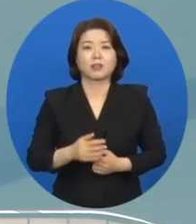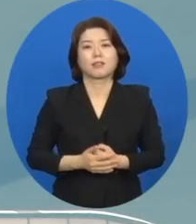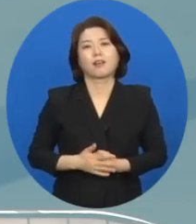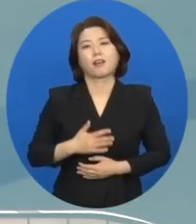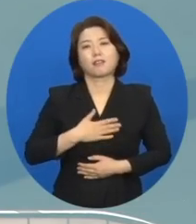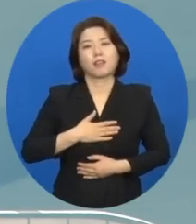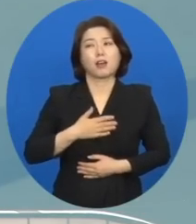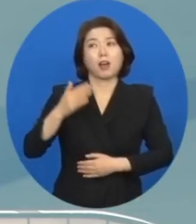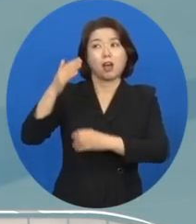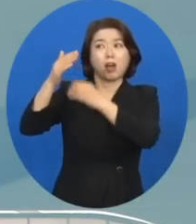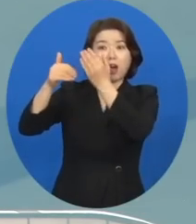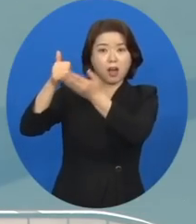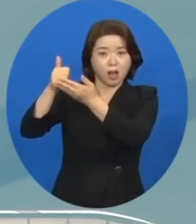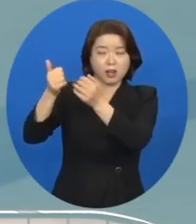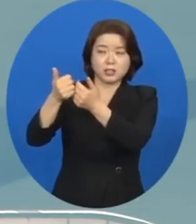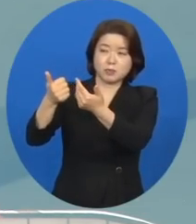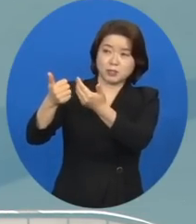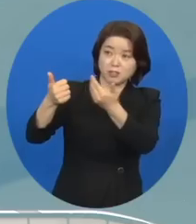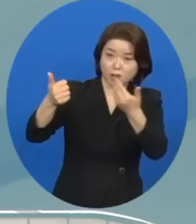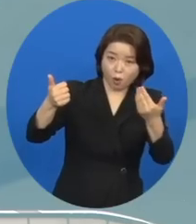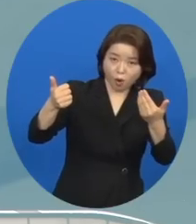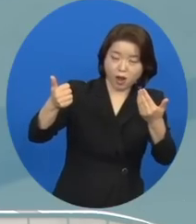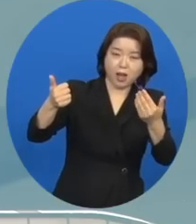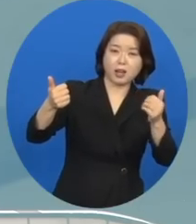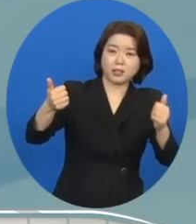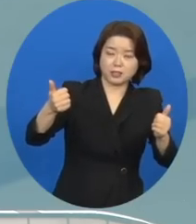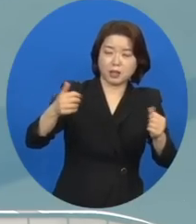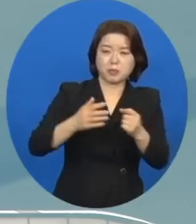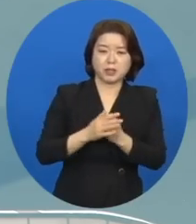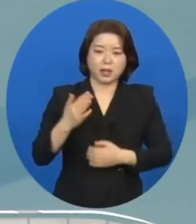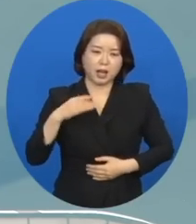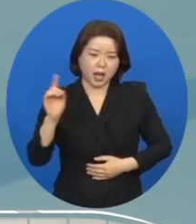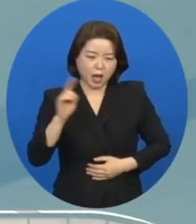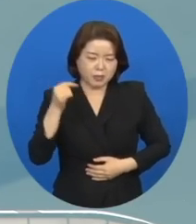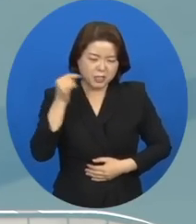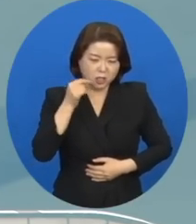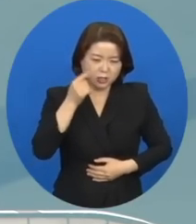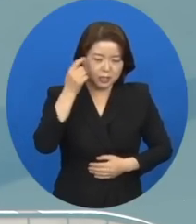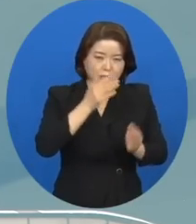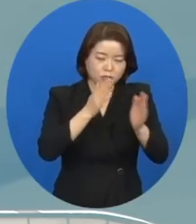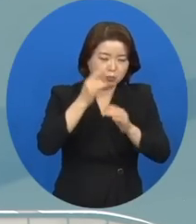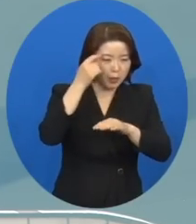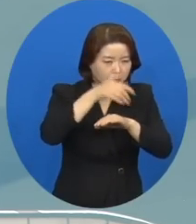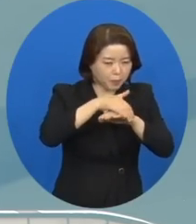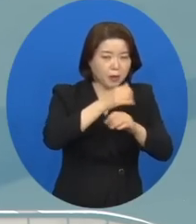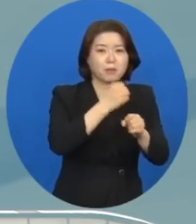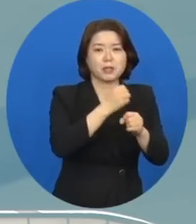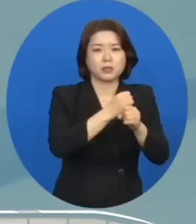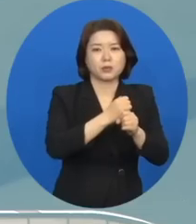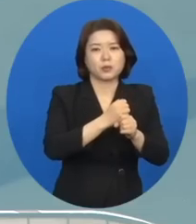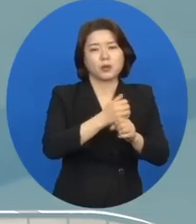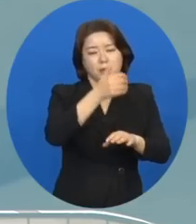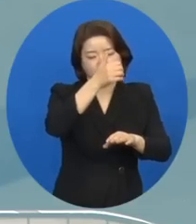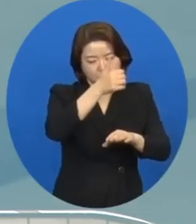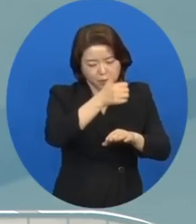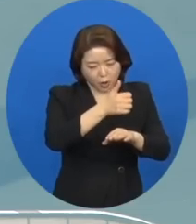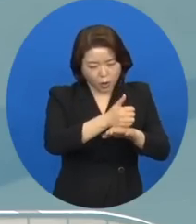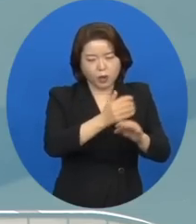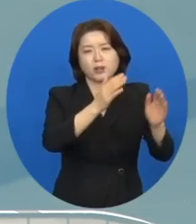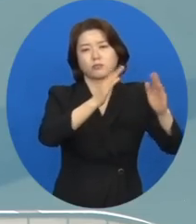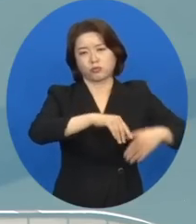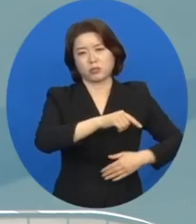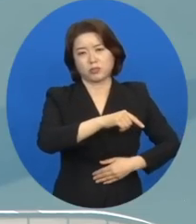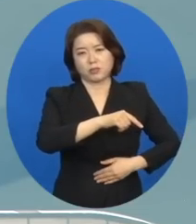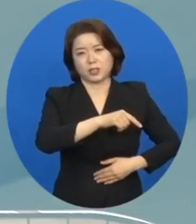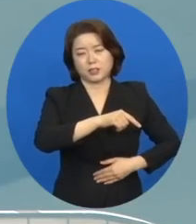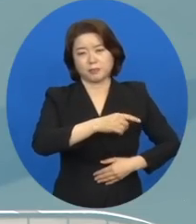내가 그분을 떠나 있다면 아무리 내가 철저히 대비하고 모략을 짜봐도 여러분 반드시 무너지게 되어 있어요. 그러나 내가 하나님과 그분의